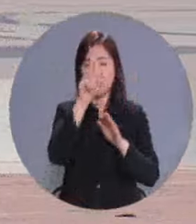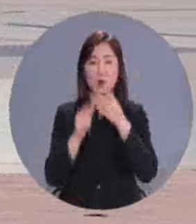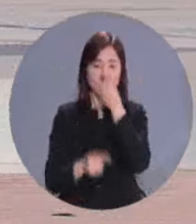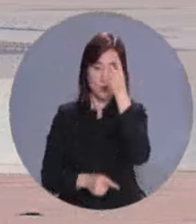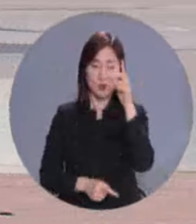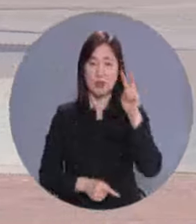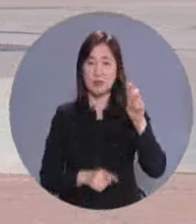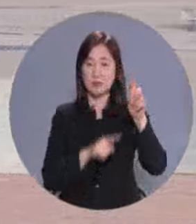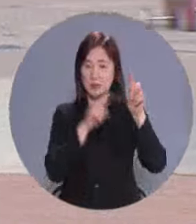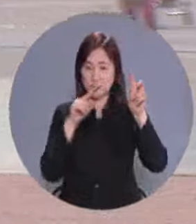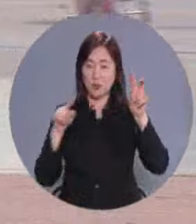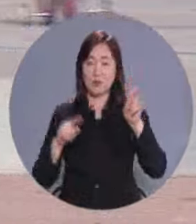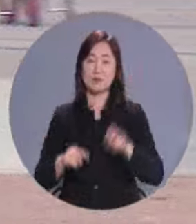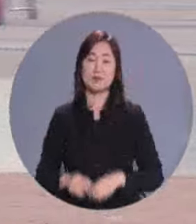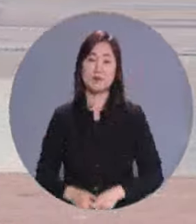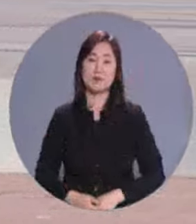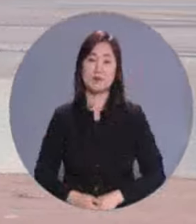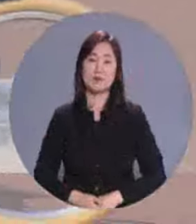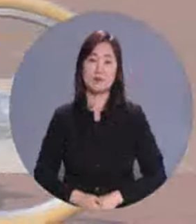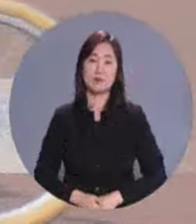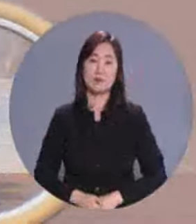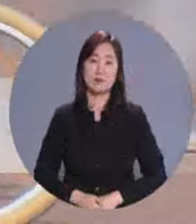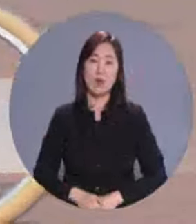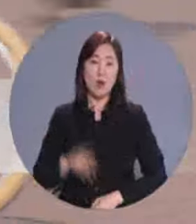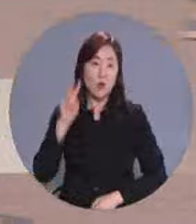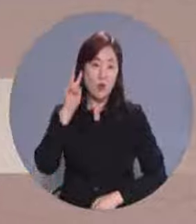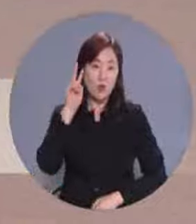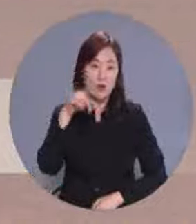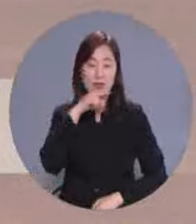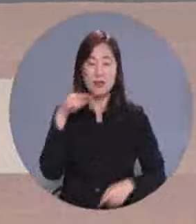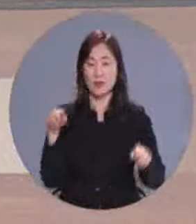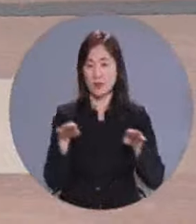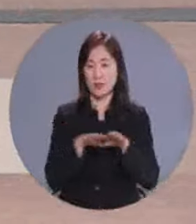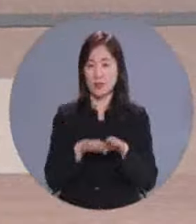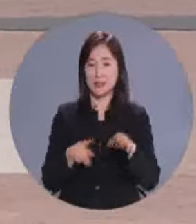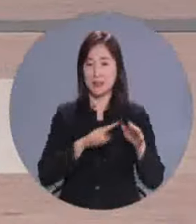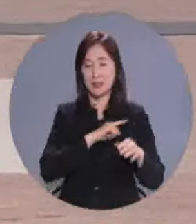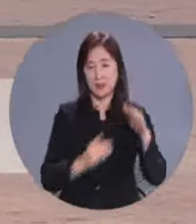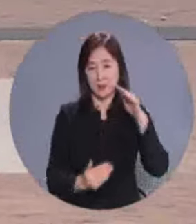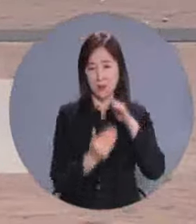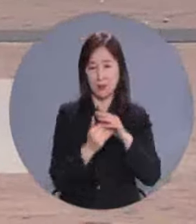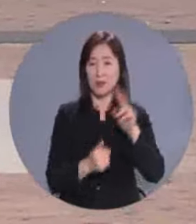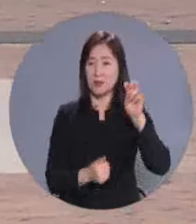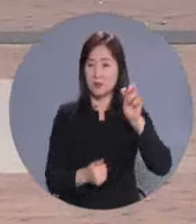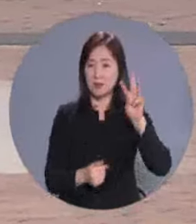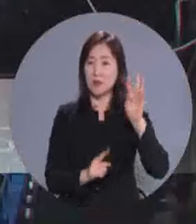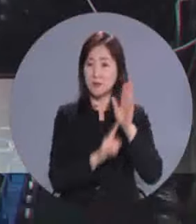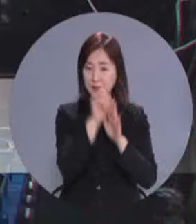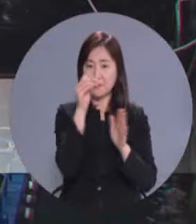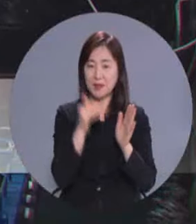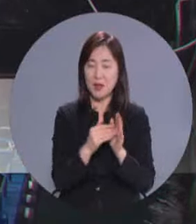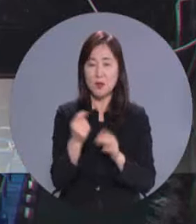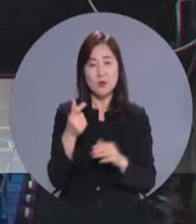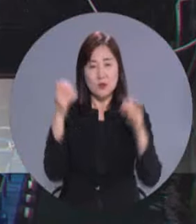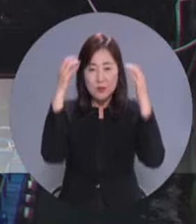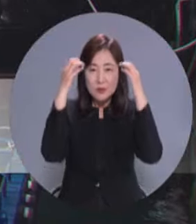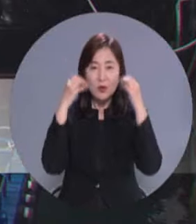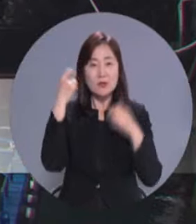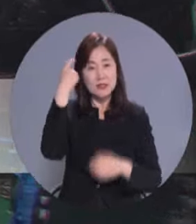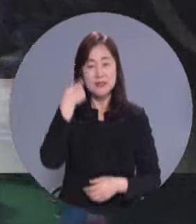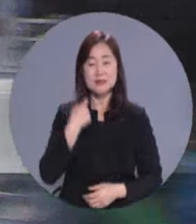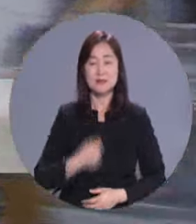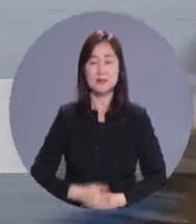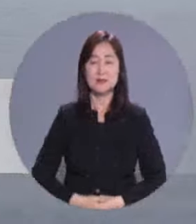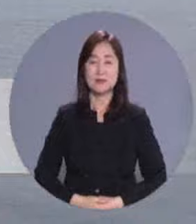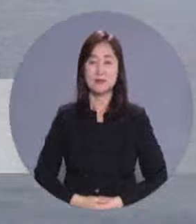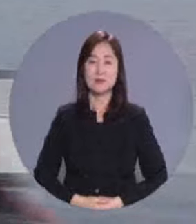21도까지 오르겠습니다 모레 일요일에는 최고 기온이 23도까지 올라 다소 덥게 느껴질 수도